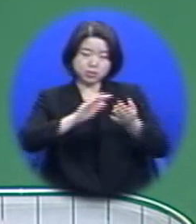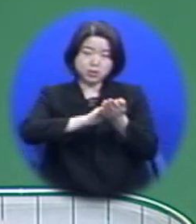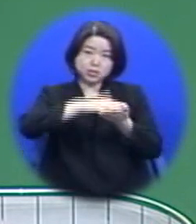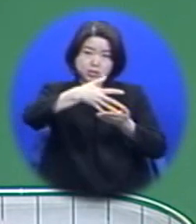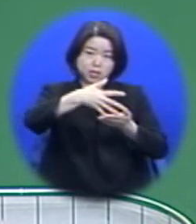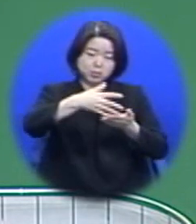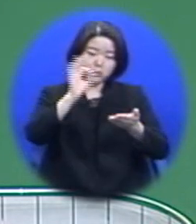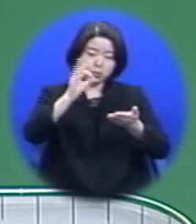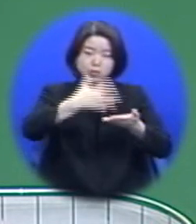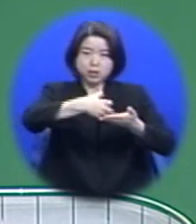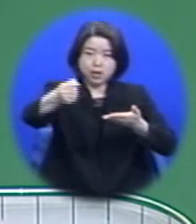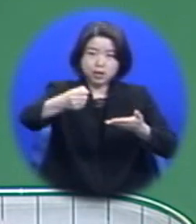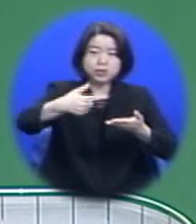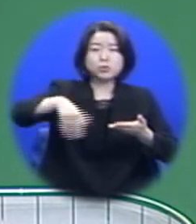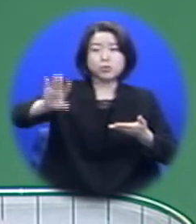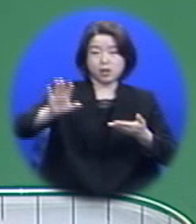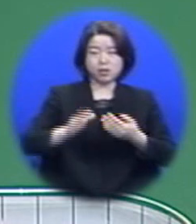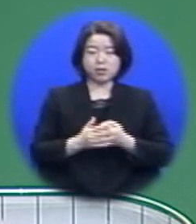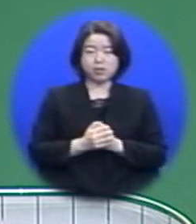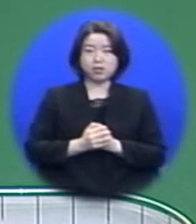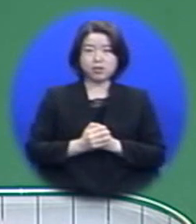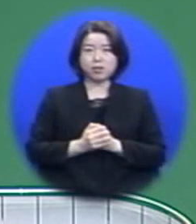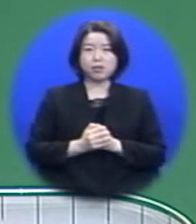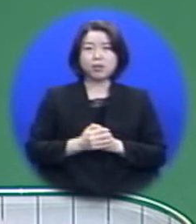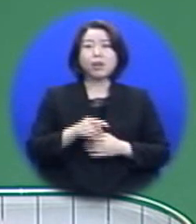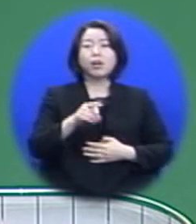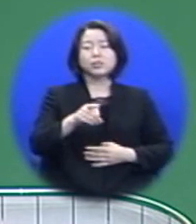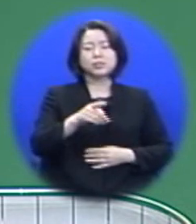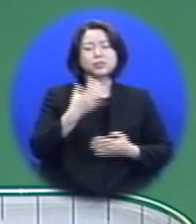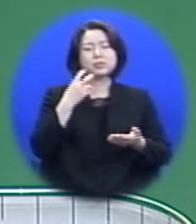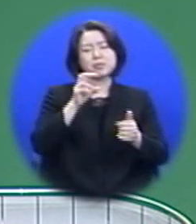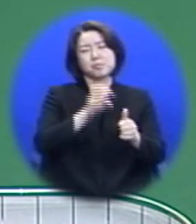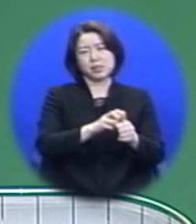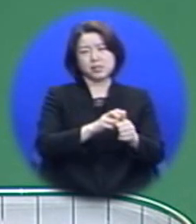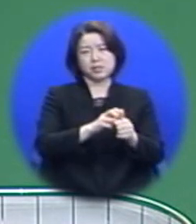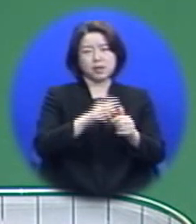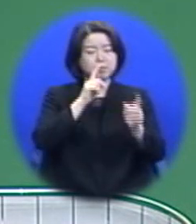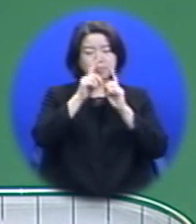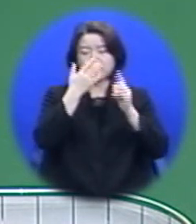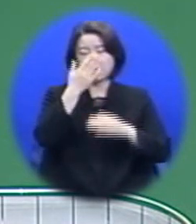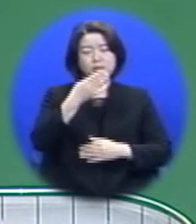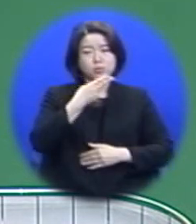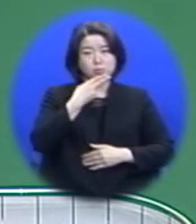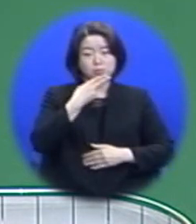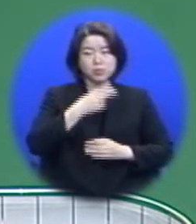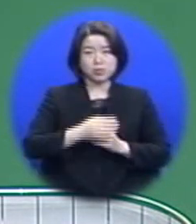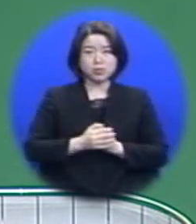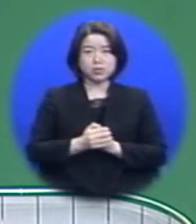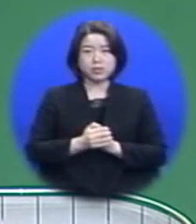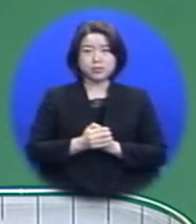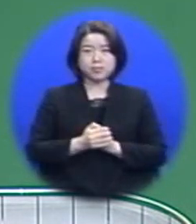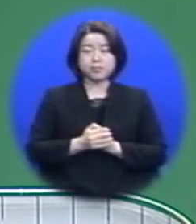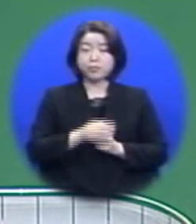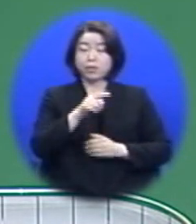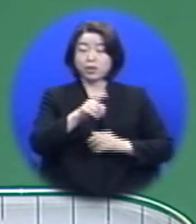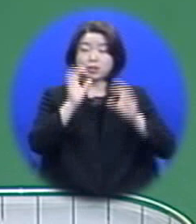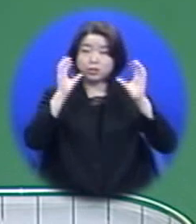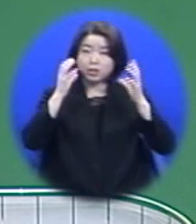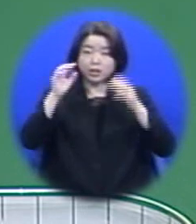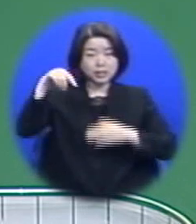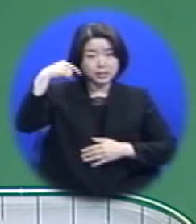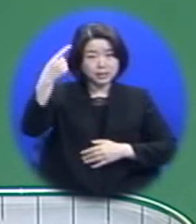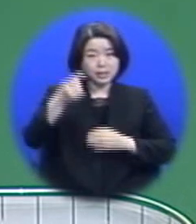빼 가지고 나가 버리더라 그 배신감은 말할 수가 없었다 그 아이를